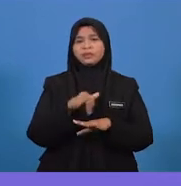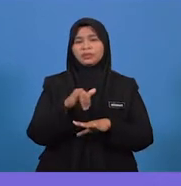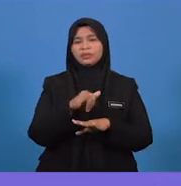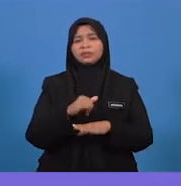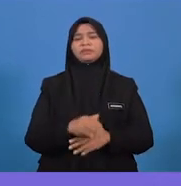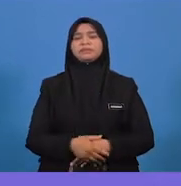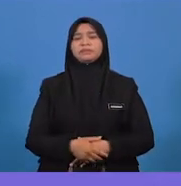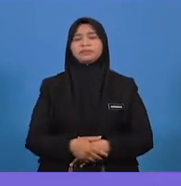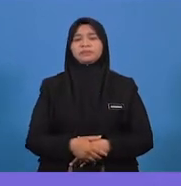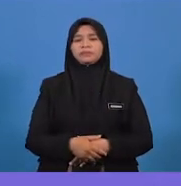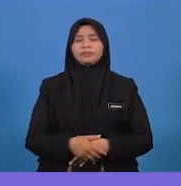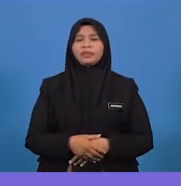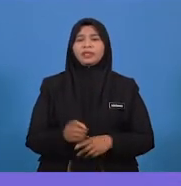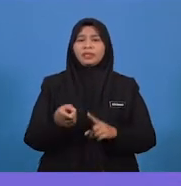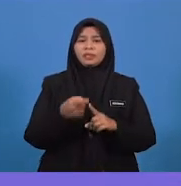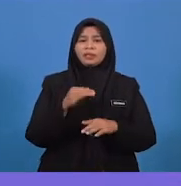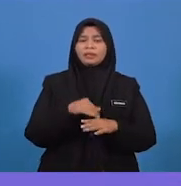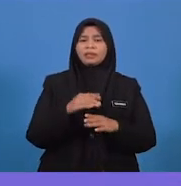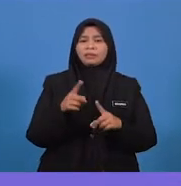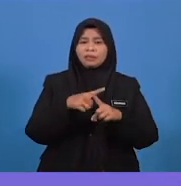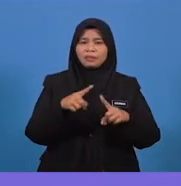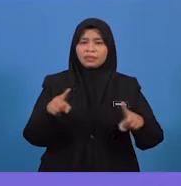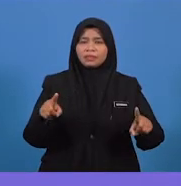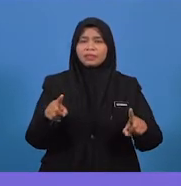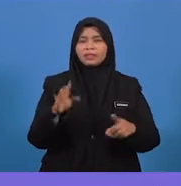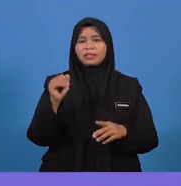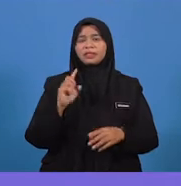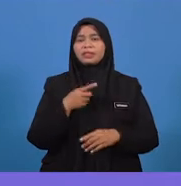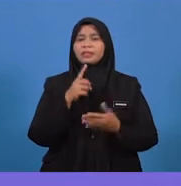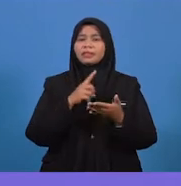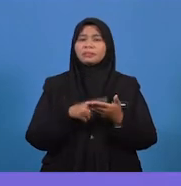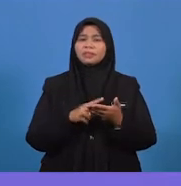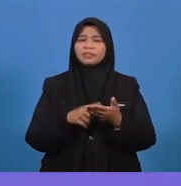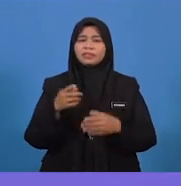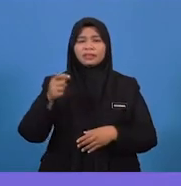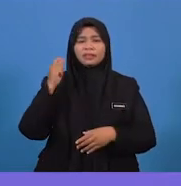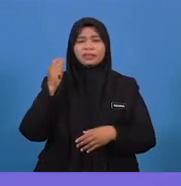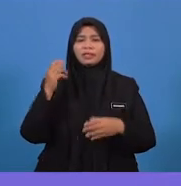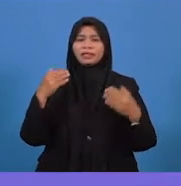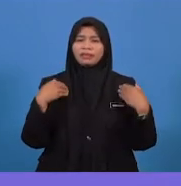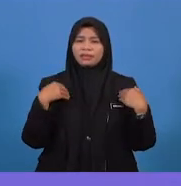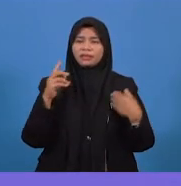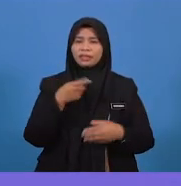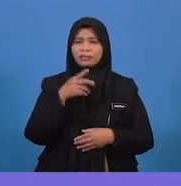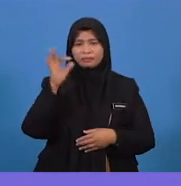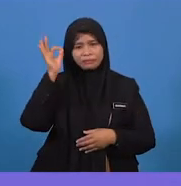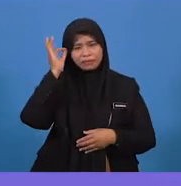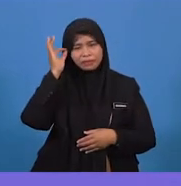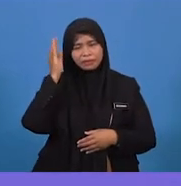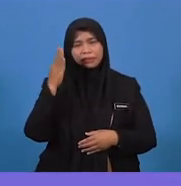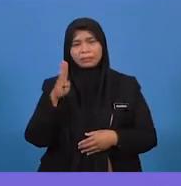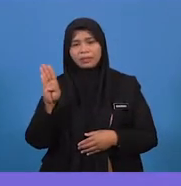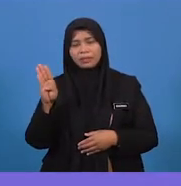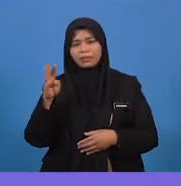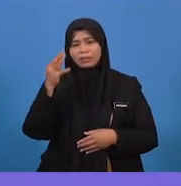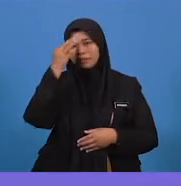Amin. Daripada perbezaan yang kita bincangkan tadi, pernahkah kita terfikir bahawa malaikat yang